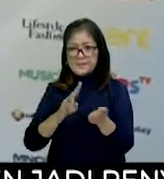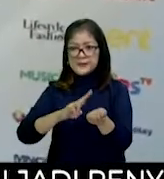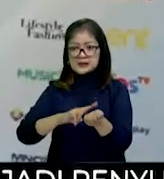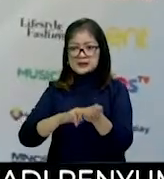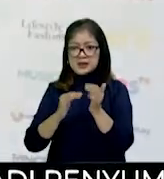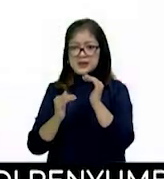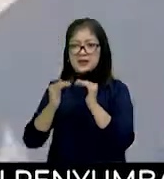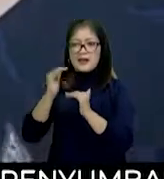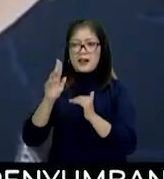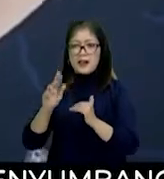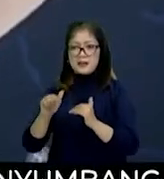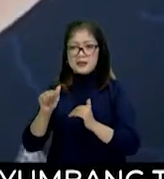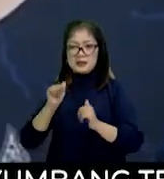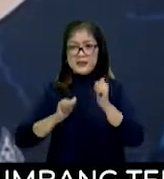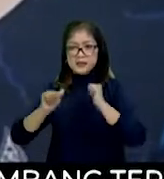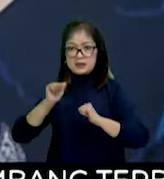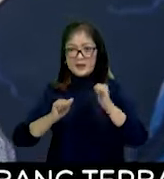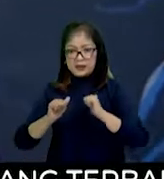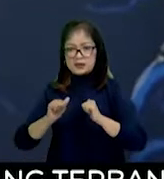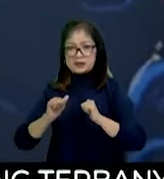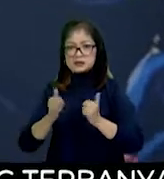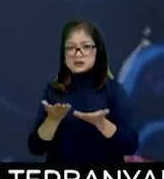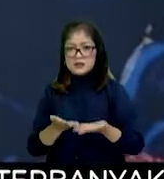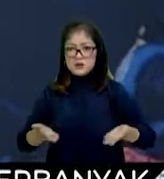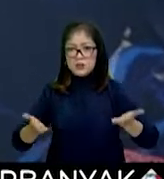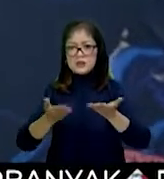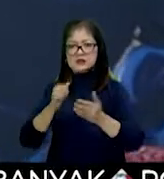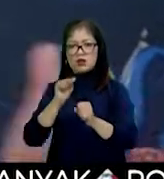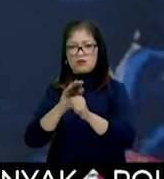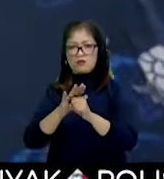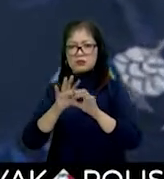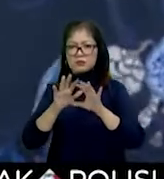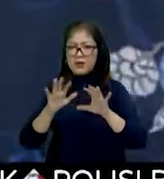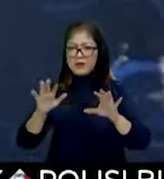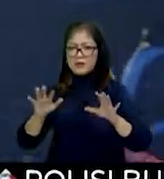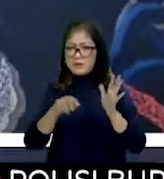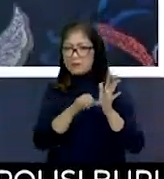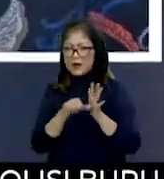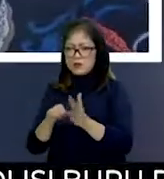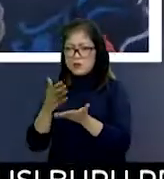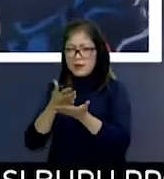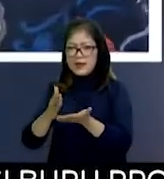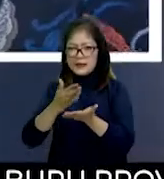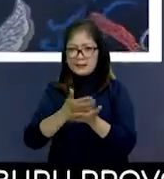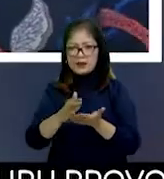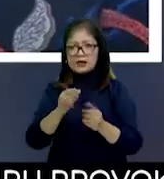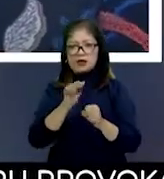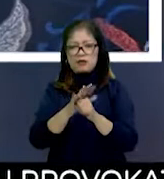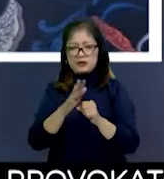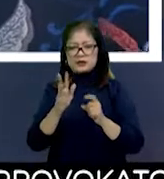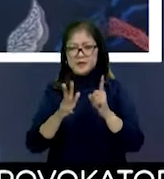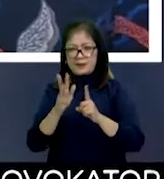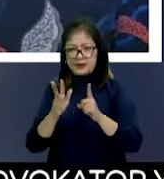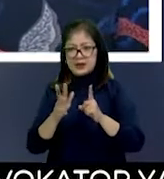maupun kegiatan. Tentunya di tengah-tengah pandemi ini banyak yang bantuan disalurkan kepada penanganan COVID-19, namun